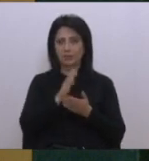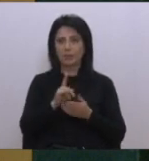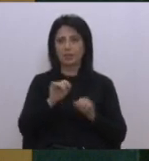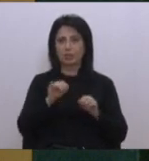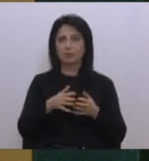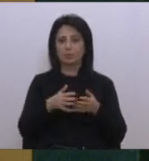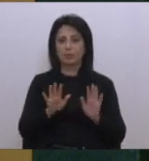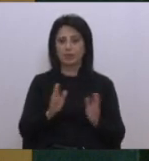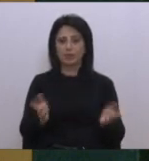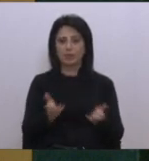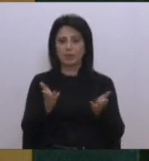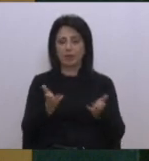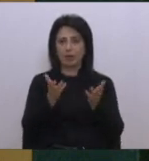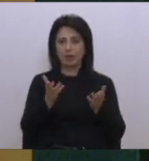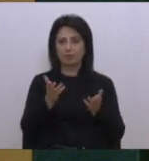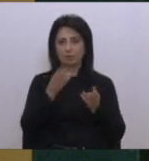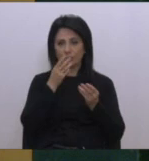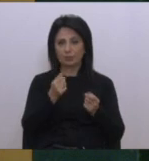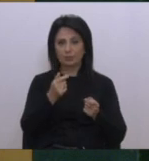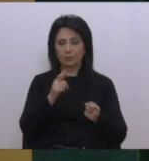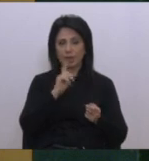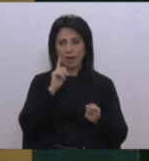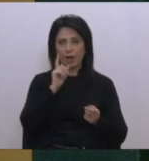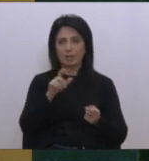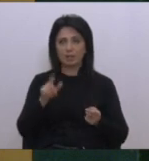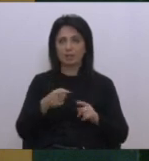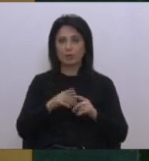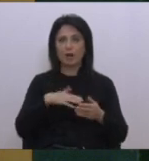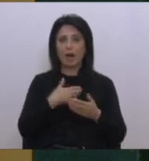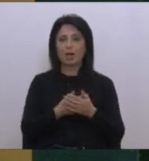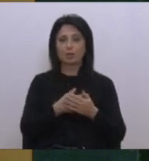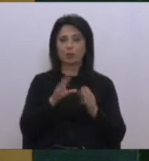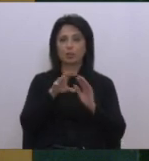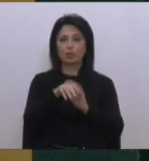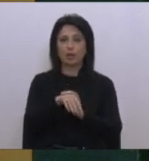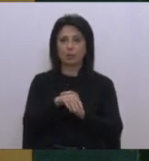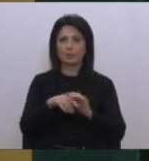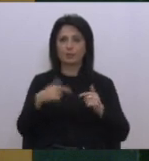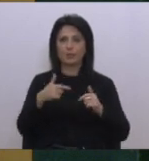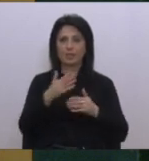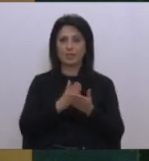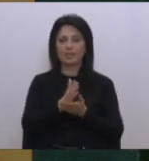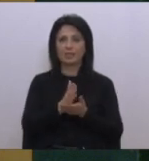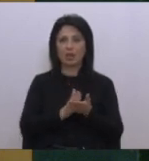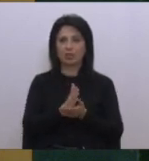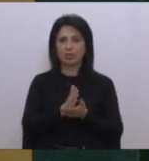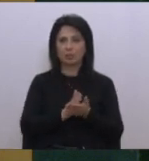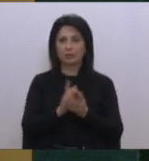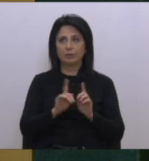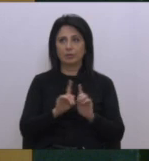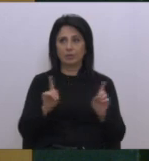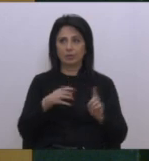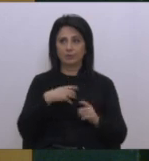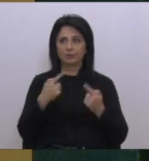შეიძლება მეტად წავახალისოთ ახალგაზრდები იმისთვის რომ აქტიურად ჩაებან სტაჟირების პროცესში და